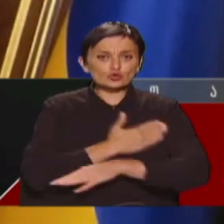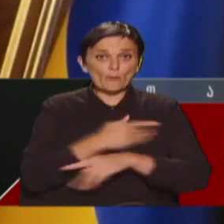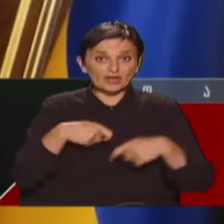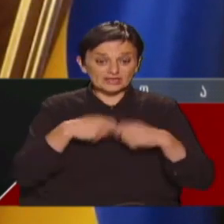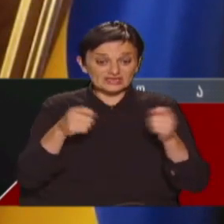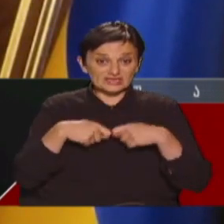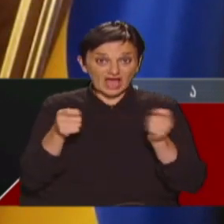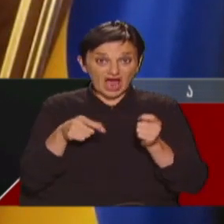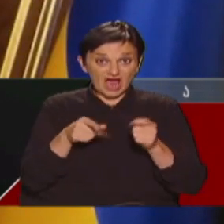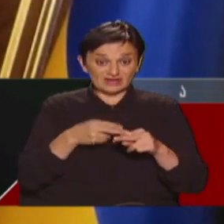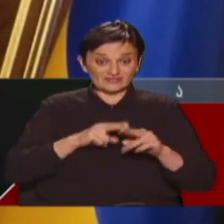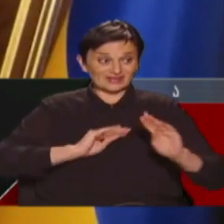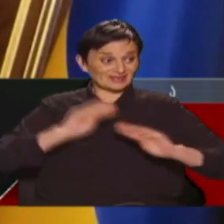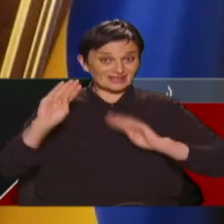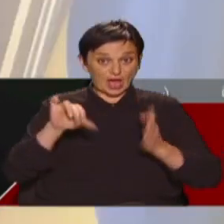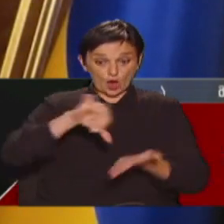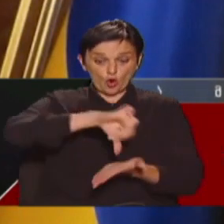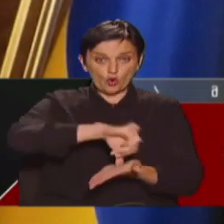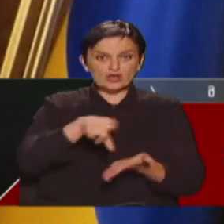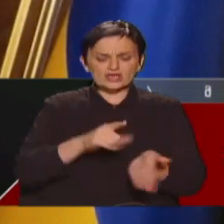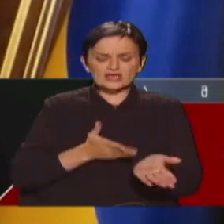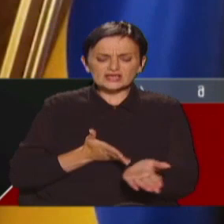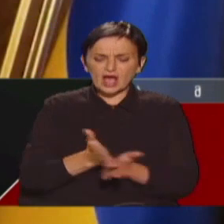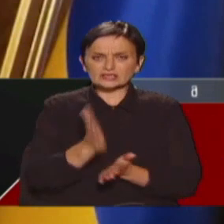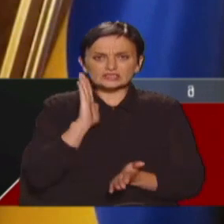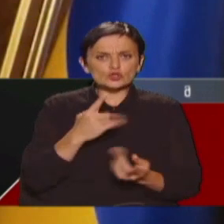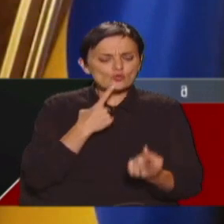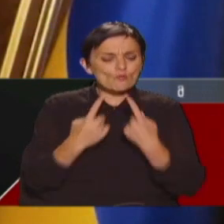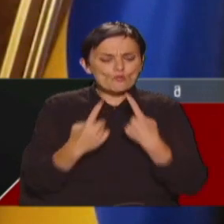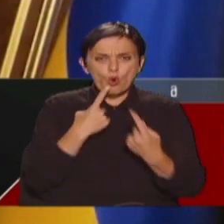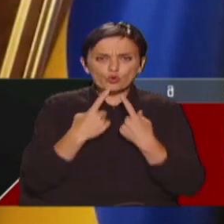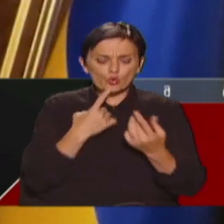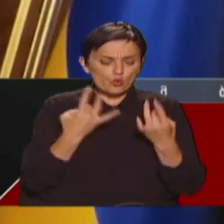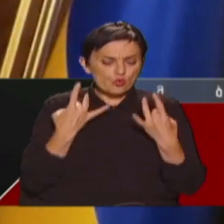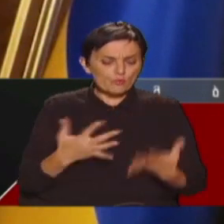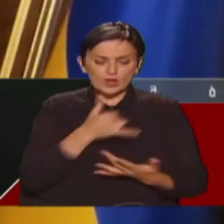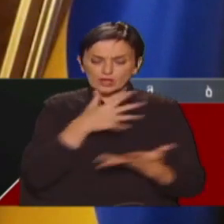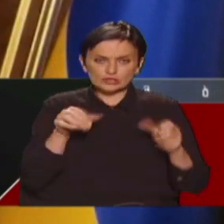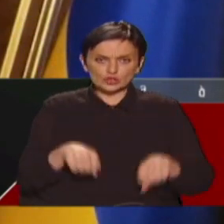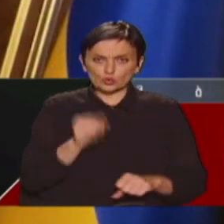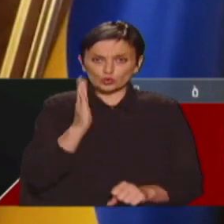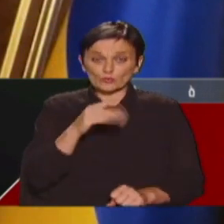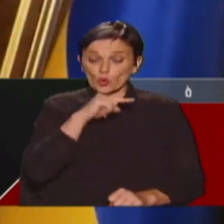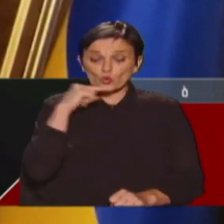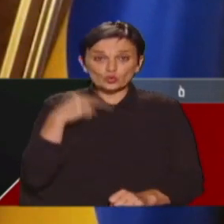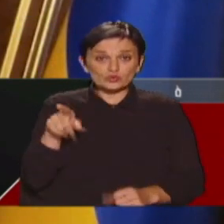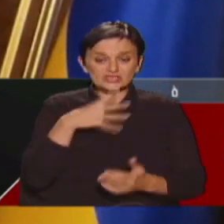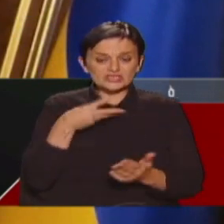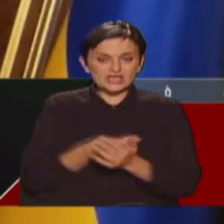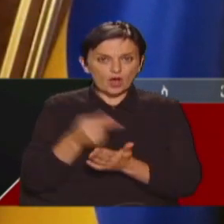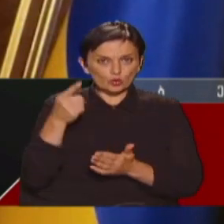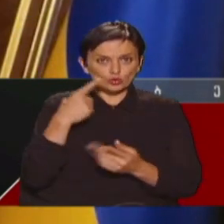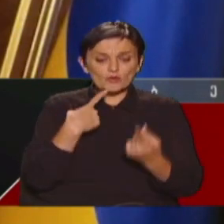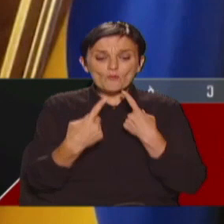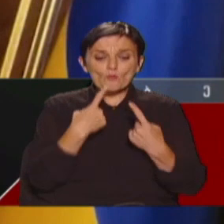darqvebit sheiqvanen am dekoratsiebshi, es ikneba is khazi romlis shemdegats molaparakebebi ubralot sheudzlebeli ikneba. Rusetis sakutartavs